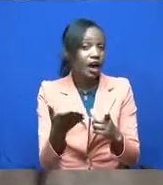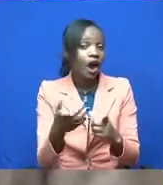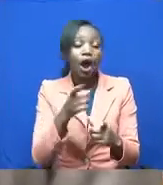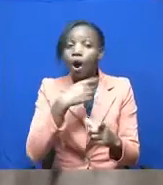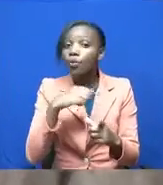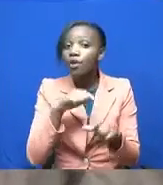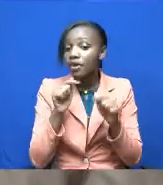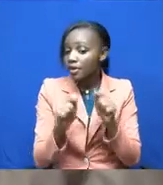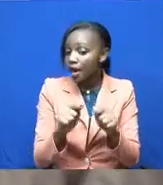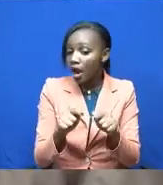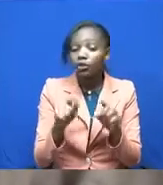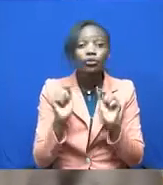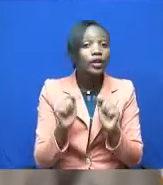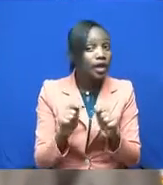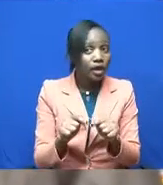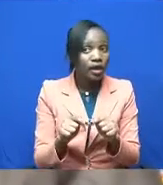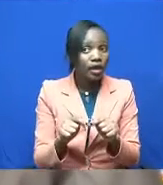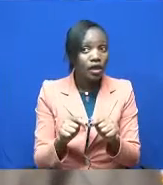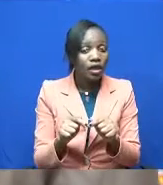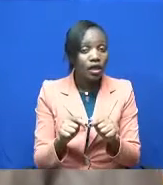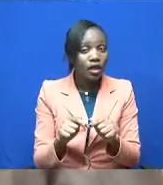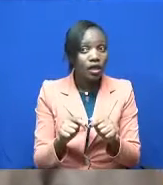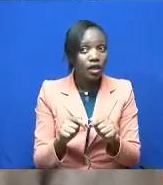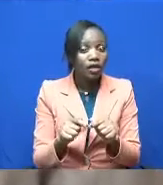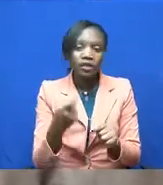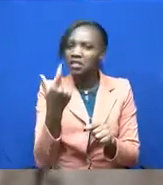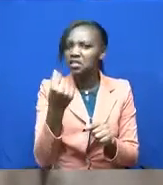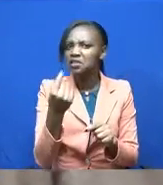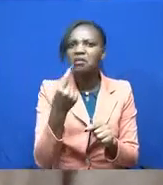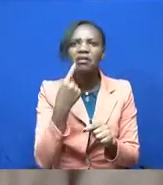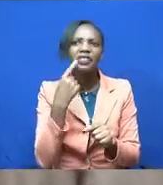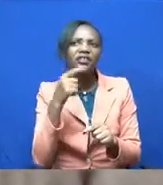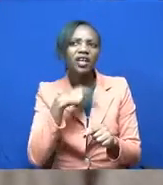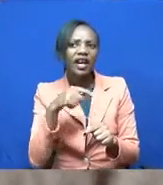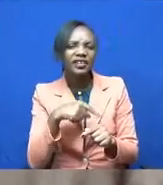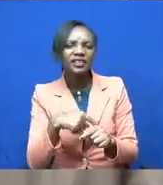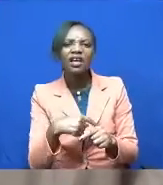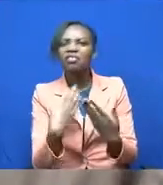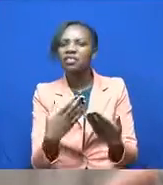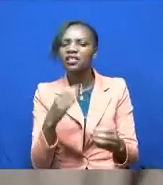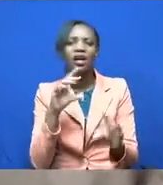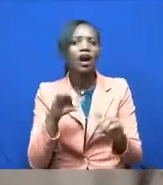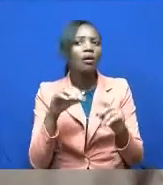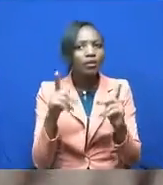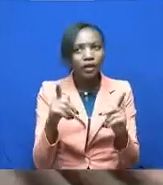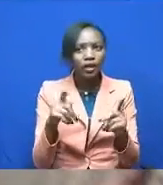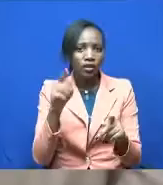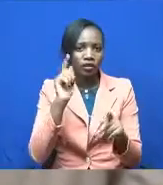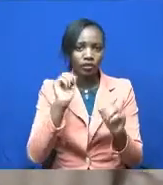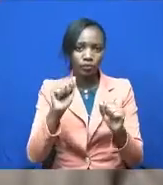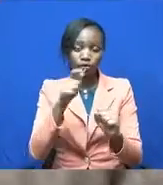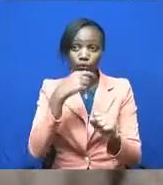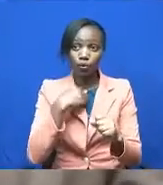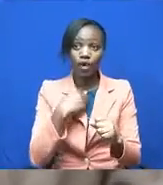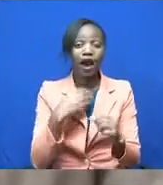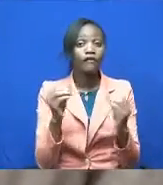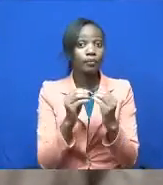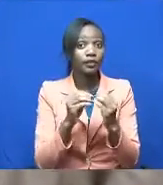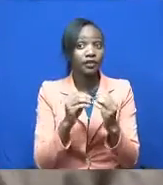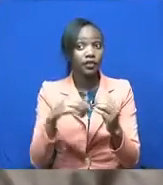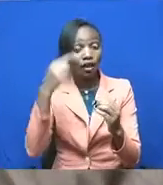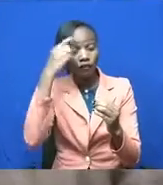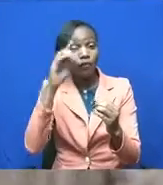tulikuwa hapa leo na kidogo wametuambia kwamba mambo inaendelea vizuri. Kutakuwa na kikao wiki ijayo ya uhamasisho,